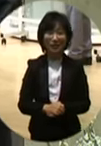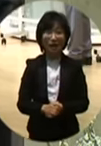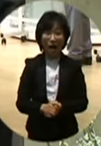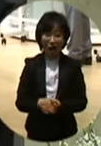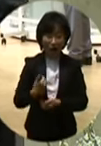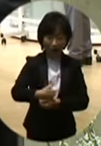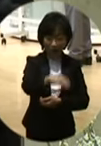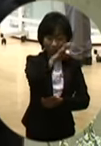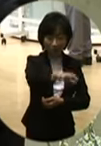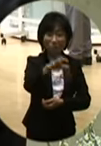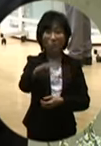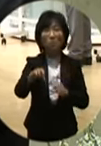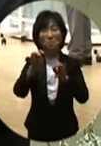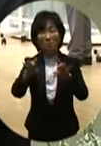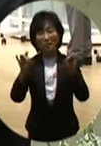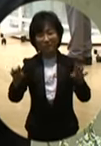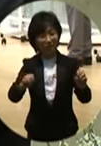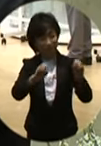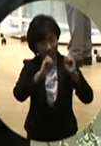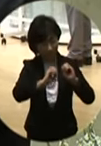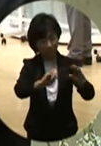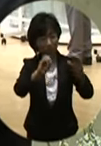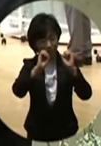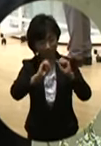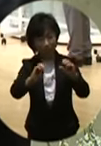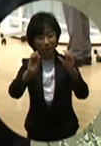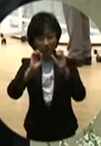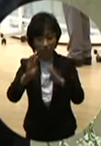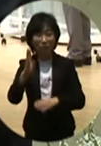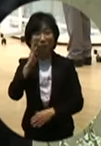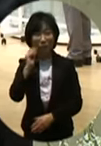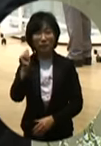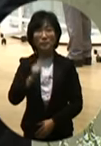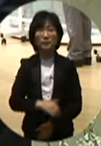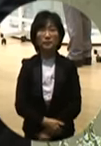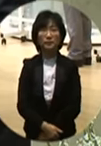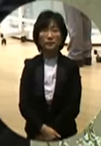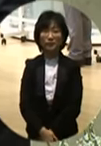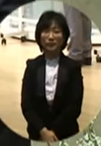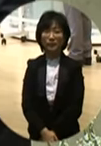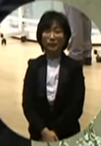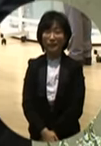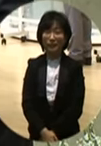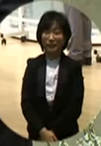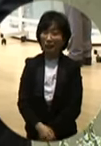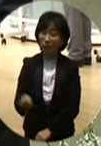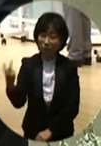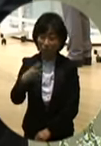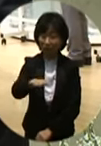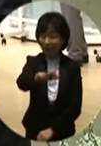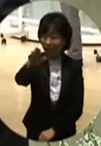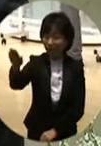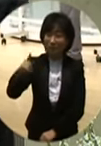교회마다 증거 주셨어요. And wherever I went, to whatever church, God gave me evidence. 여기 부교역자들 계시는데요.